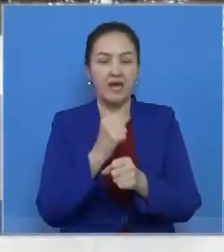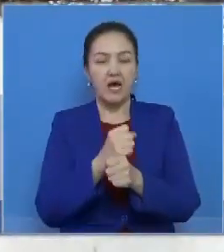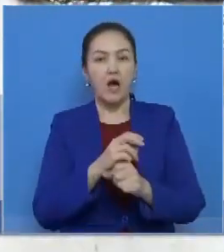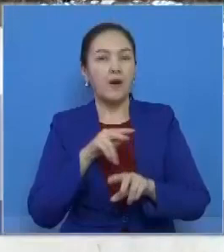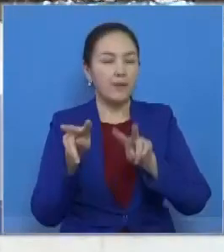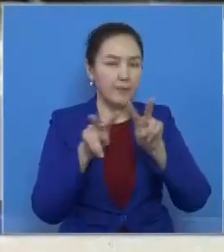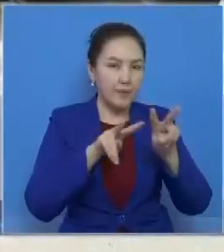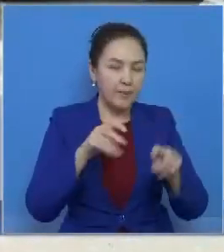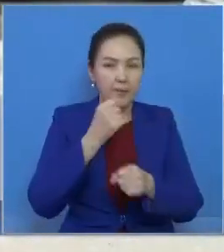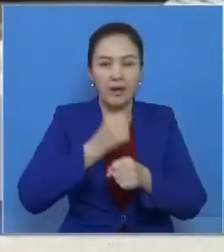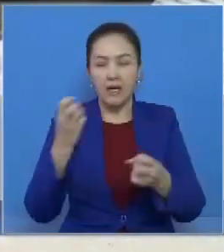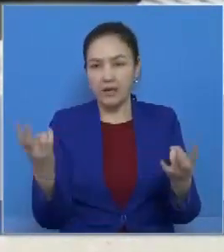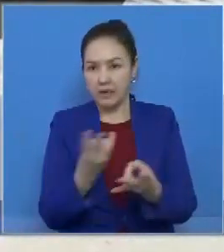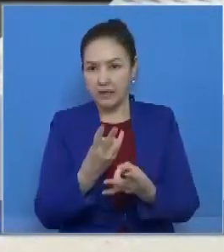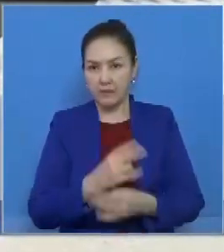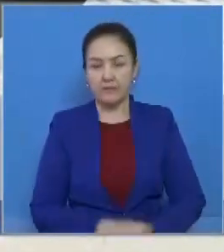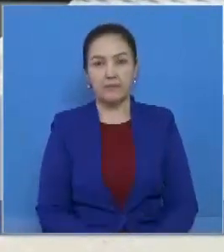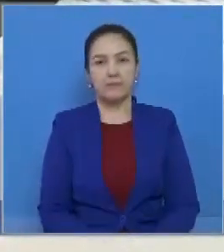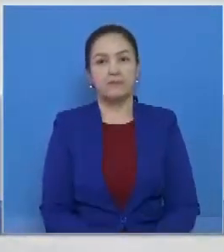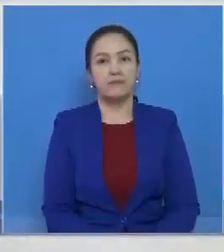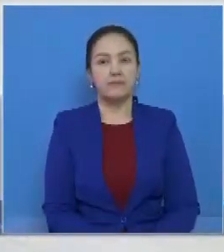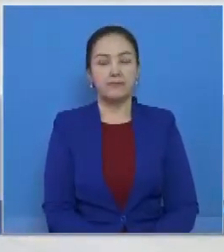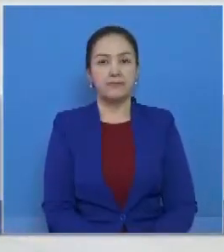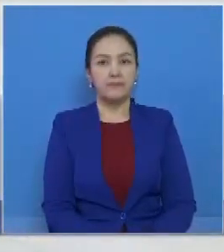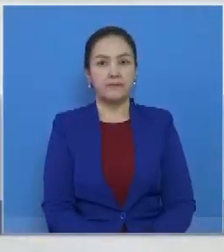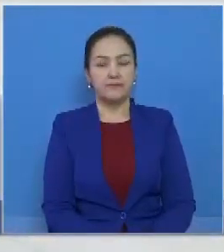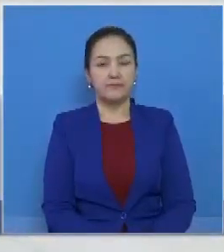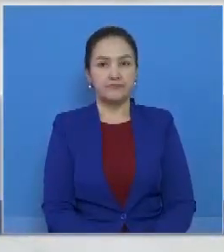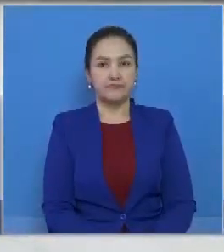тиянақты қарау керегін еске салды. Әзірге өтеген Бақытжан Едігеев, Ақтөбе телеарнасы.